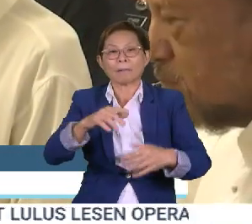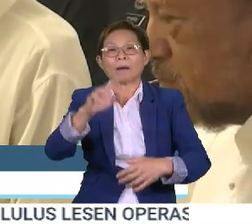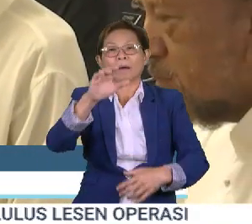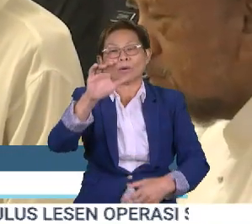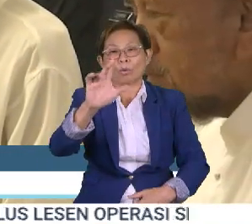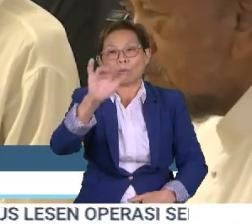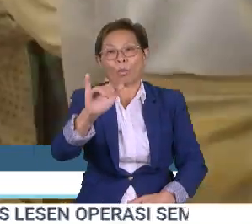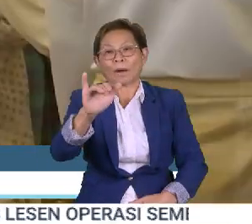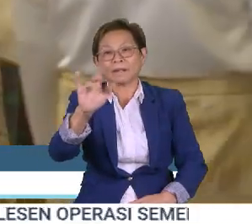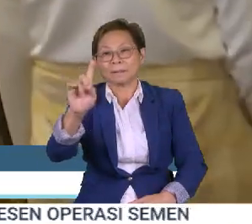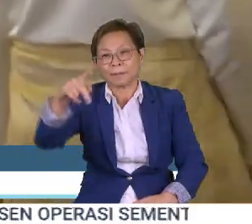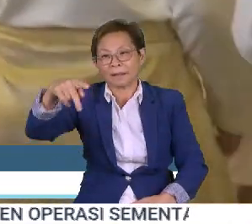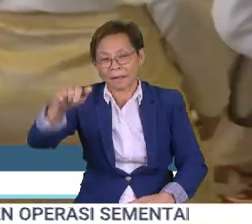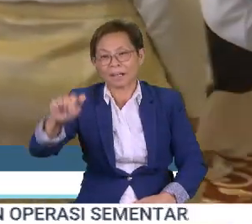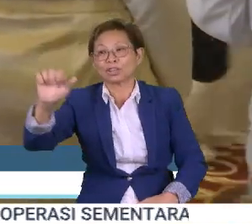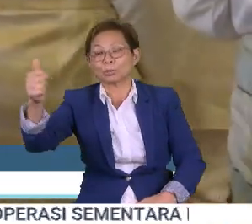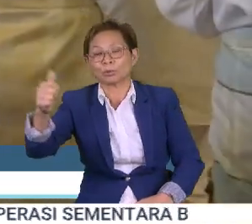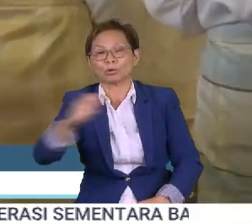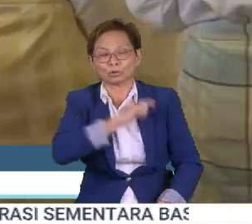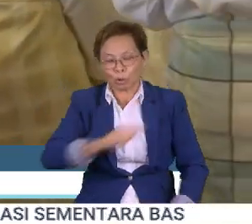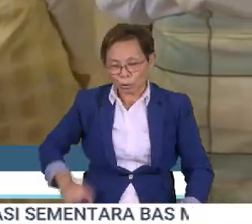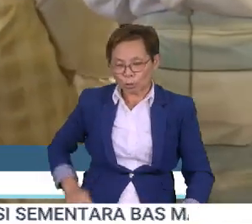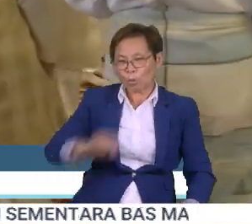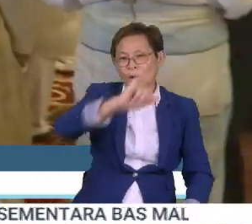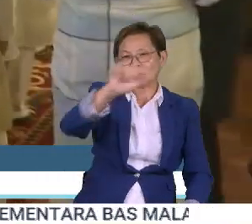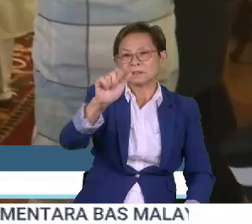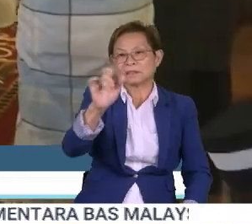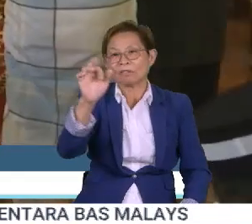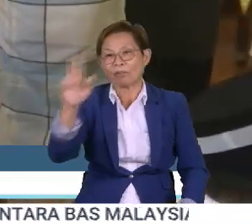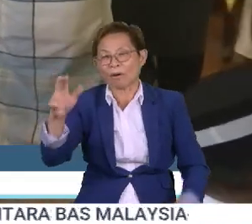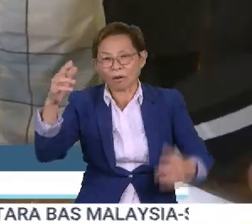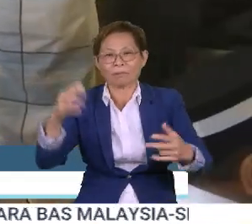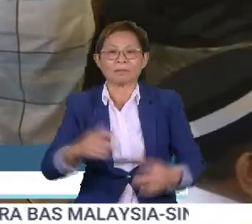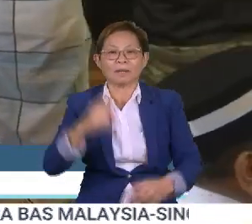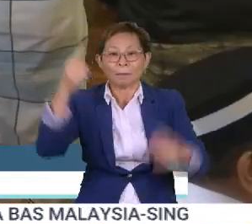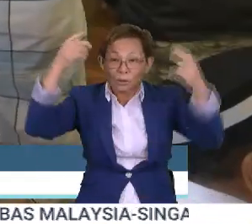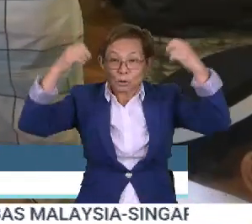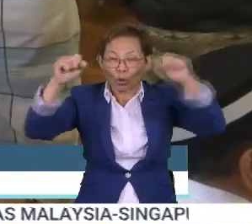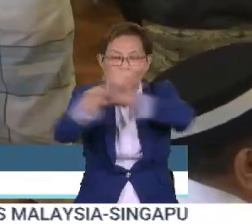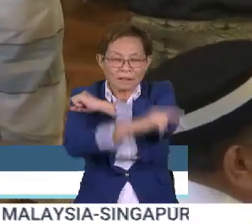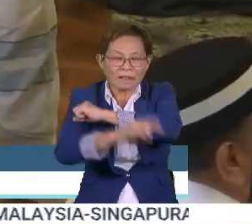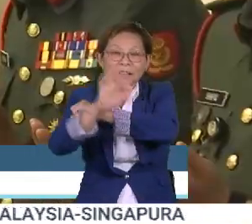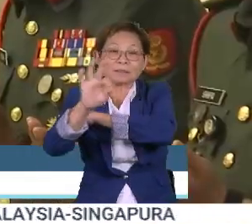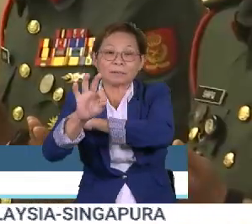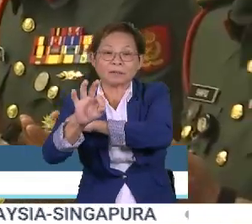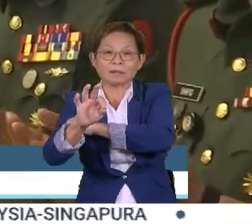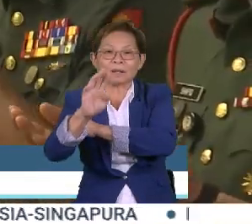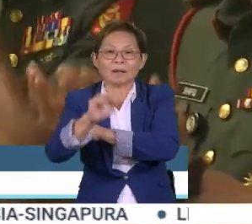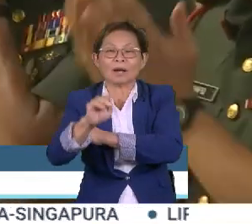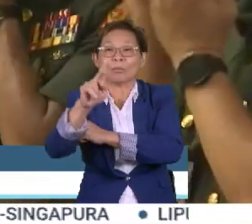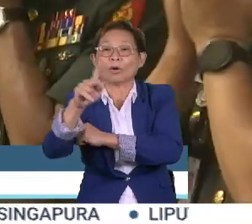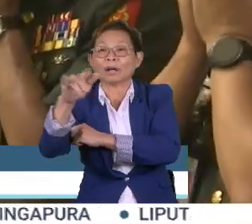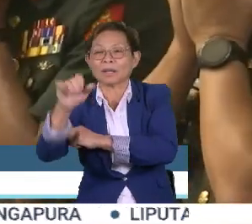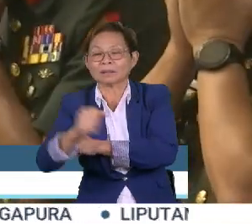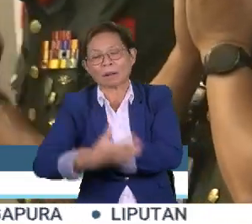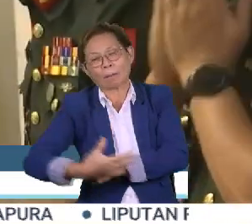ke-10 oleh rahang tuanku Java tuanku Abdurrahman yang dipertuan besar Negeri 9 tuanku muhri almarhum Tuan kubu